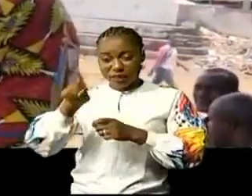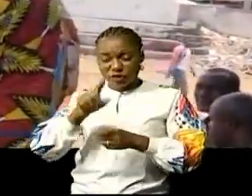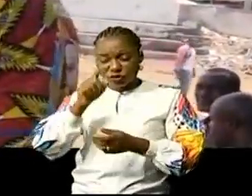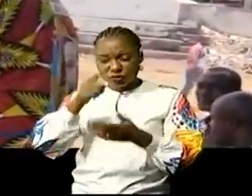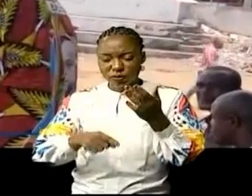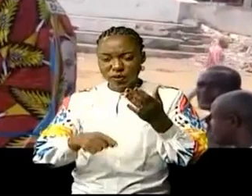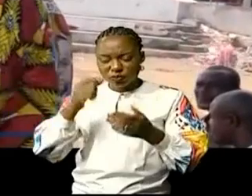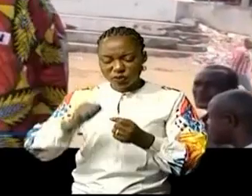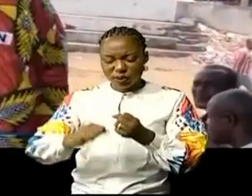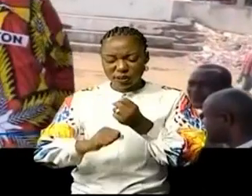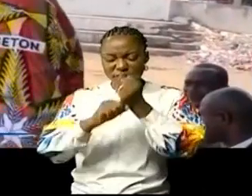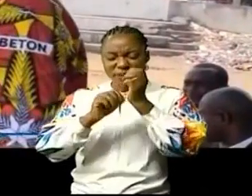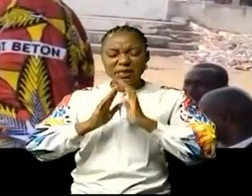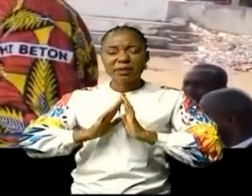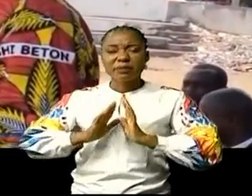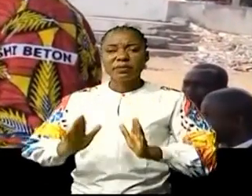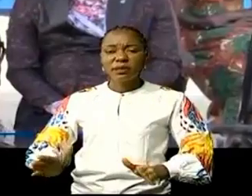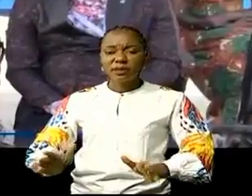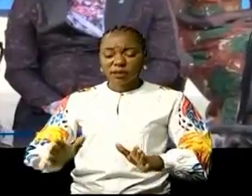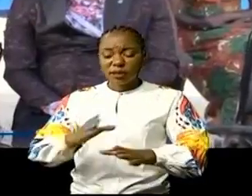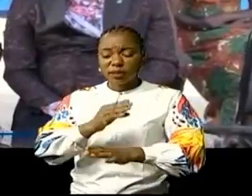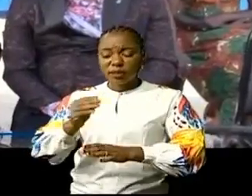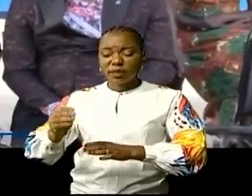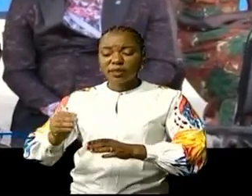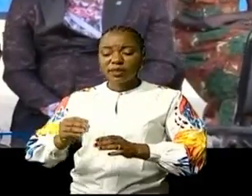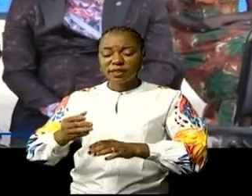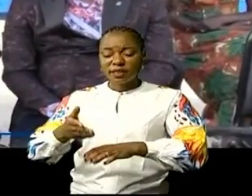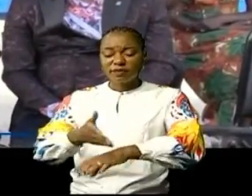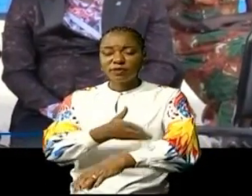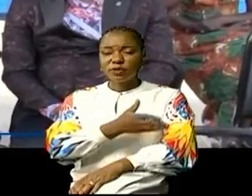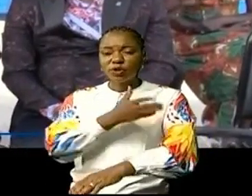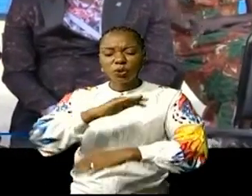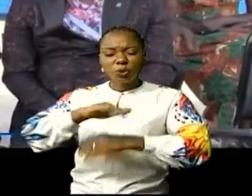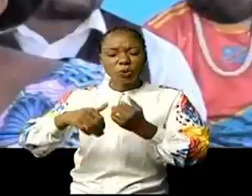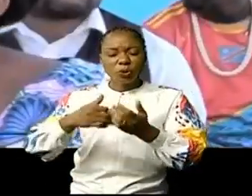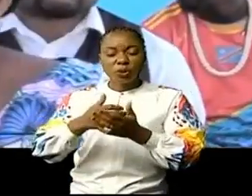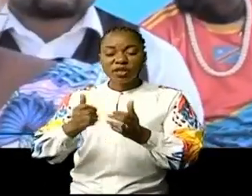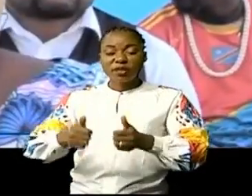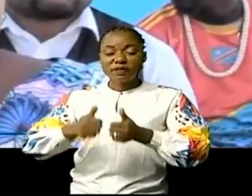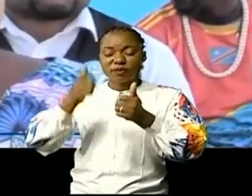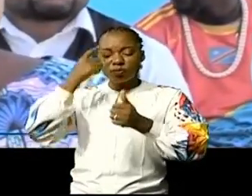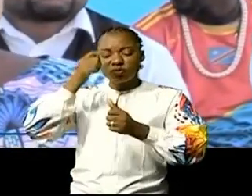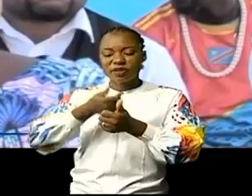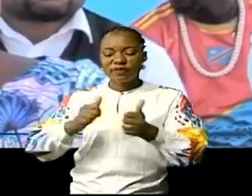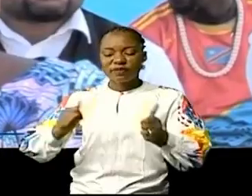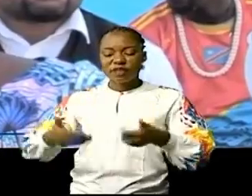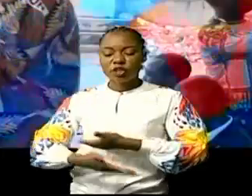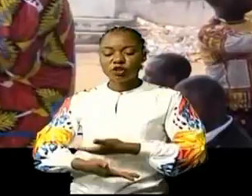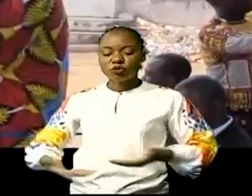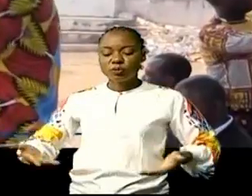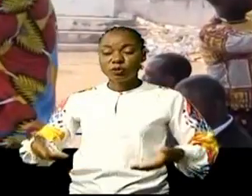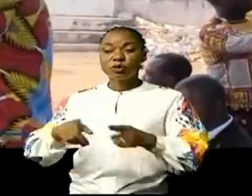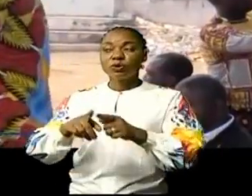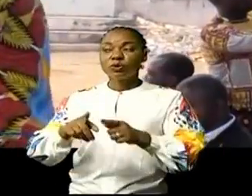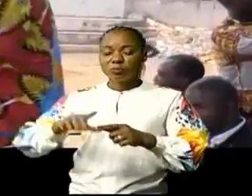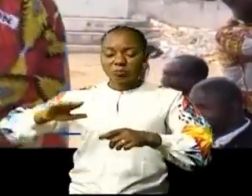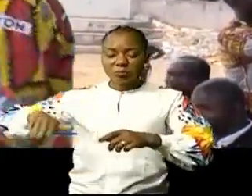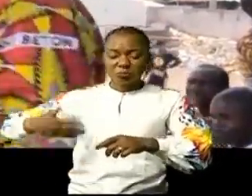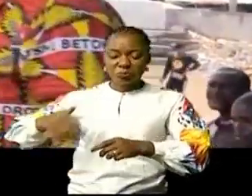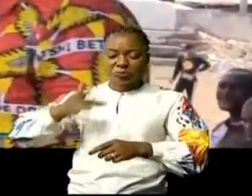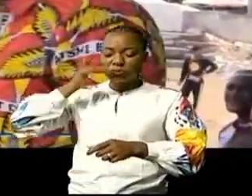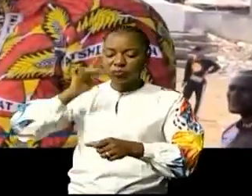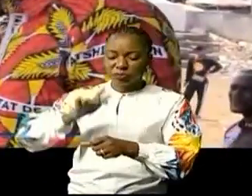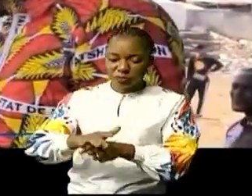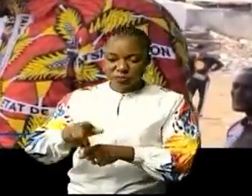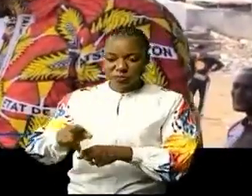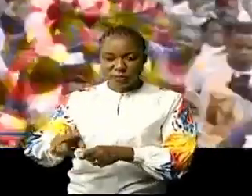de renforcer les compétences et d'évoluer tout au long de leur vie pour éviter le chômage, omni, les coûts de coupe et couture, l'esthétique,